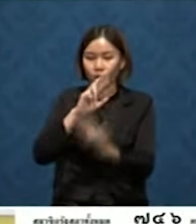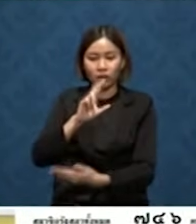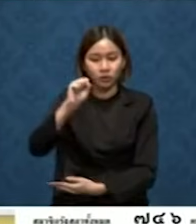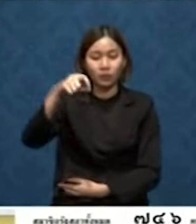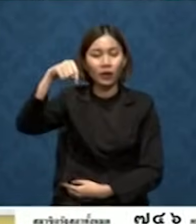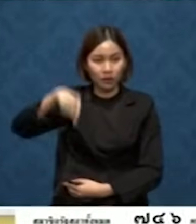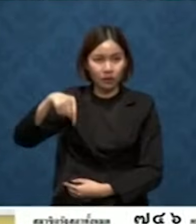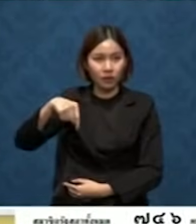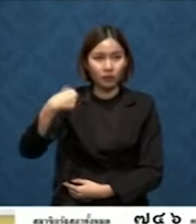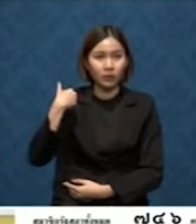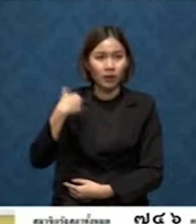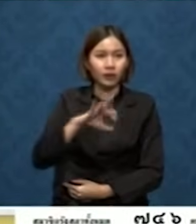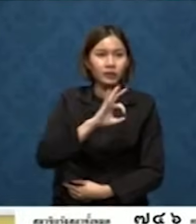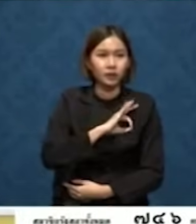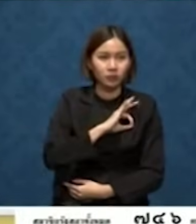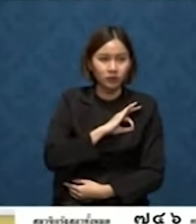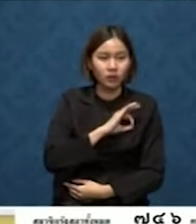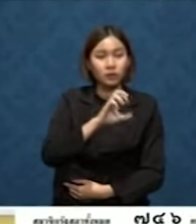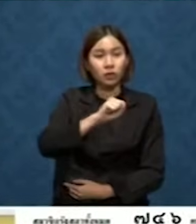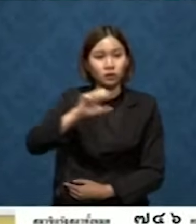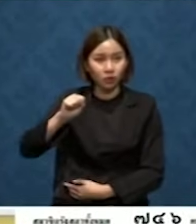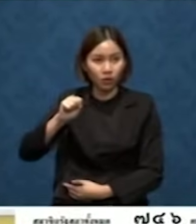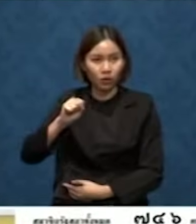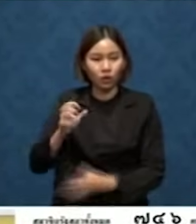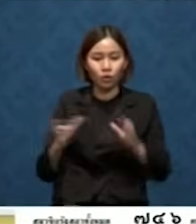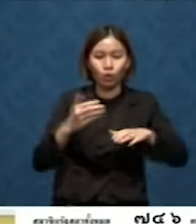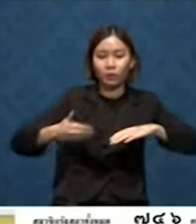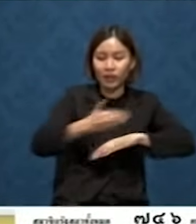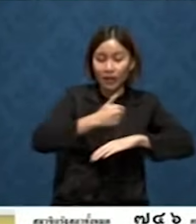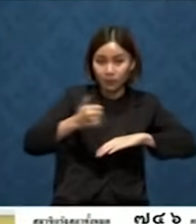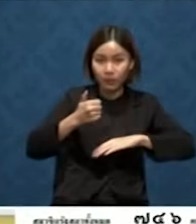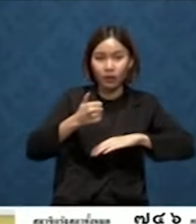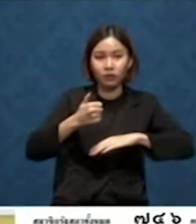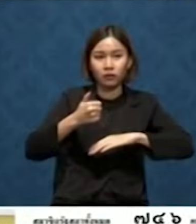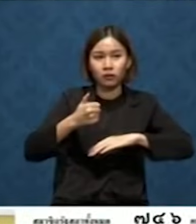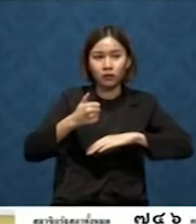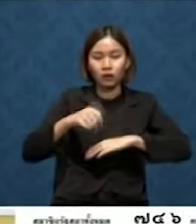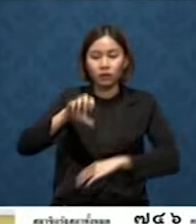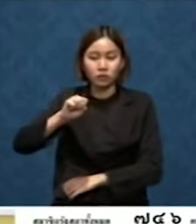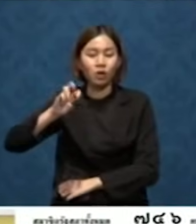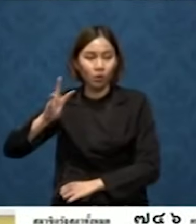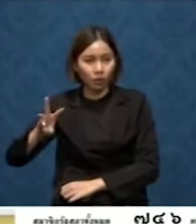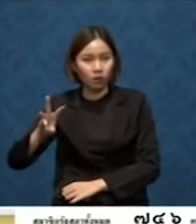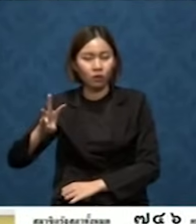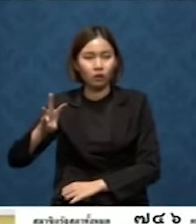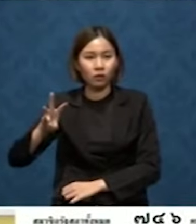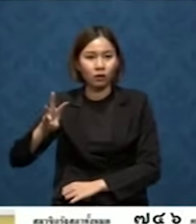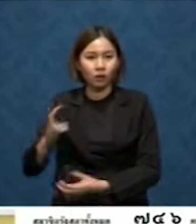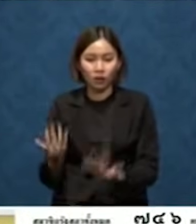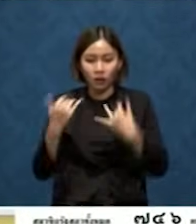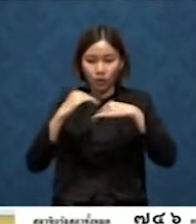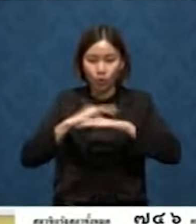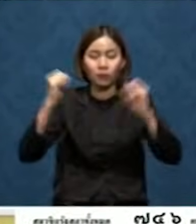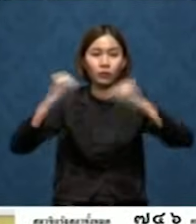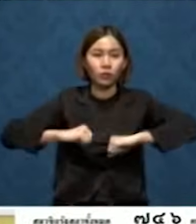นี้ไม่ว่าจะเป็นสมาชิกสภาผู้แทนราษฎรจากทุกพรรคการเมืองหลักหรือสมาชิกวุฒิสภาก็ดีได้ร่วมกันลงมติ